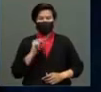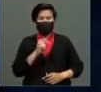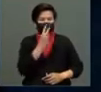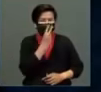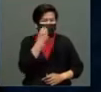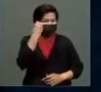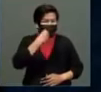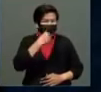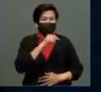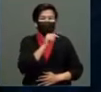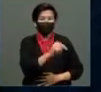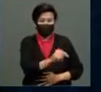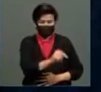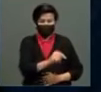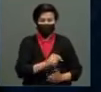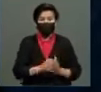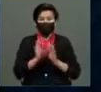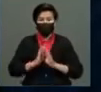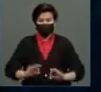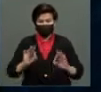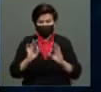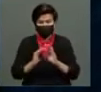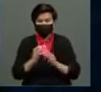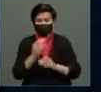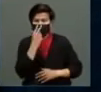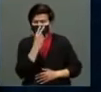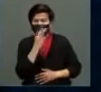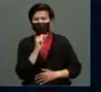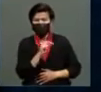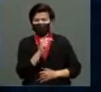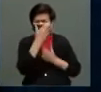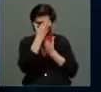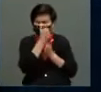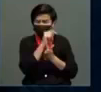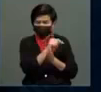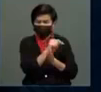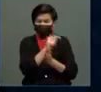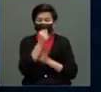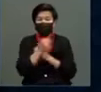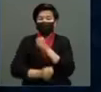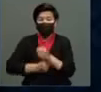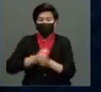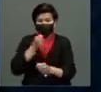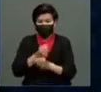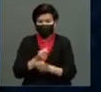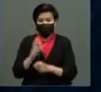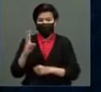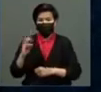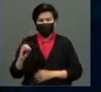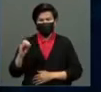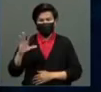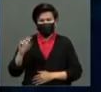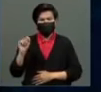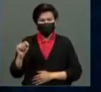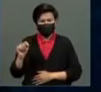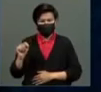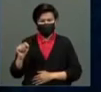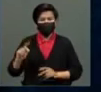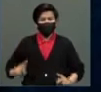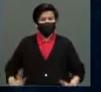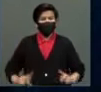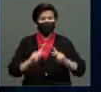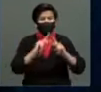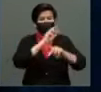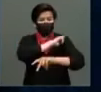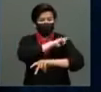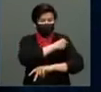วยนะครับเพราะฉะนั้นทุกท่านต้องให้ความสำคัญกับเรื่องนี้อายุก็คือ65ปีเพราะฉะนั้นไม่แปลกครับที่กระทรวงสาธารณสุขกำหนดไว้